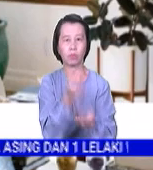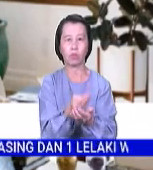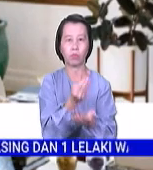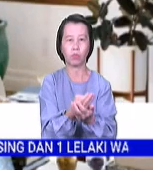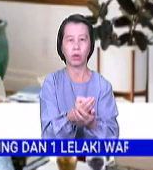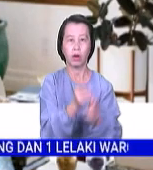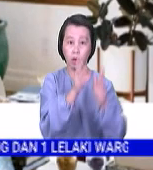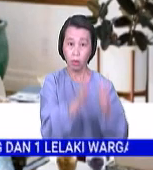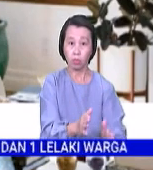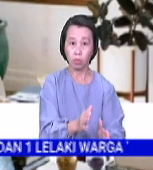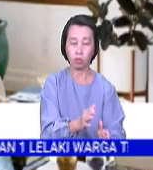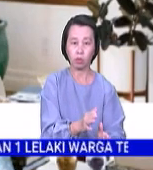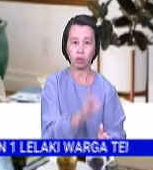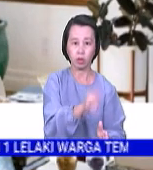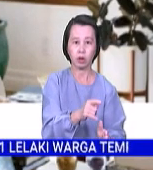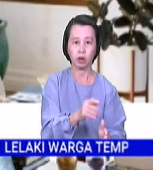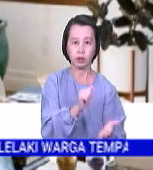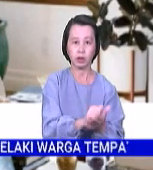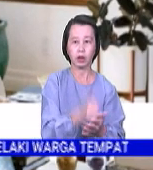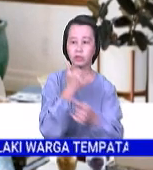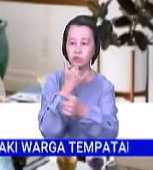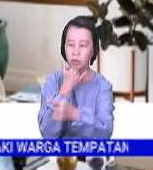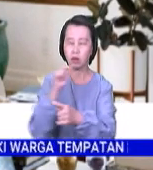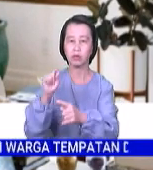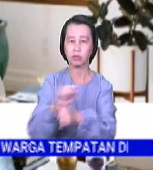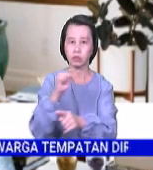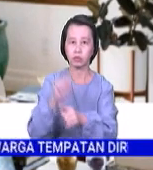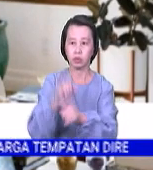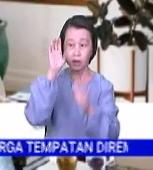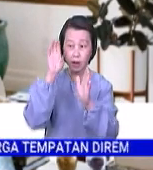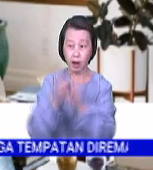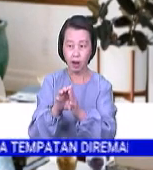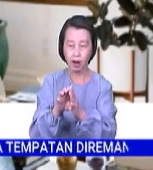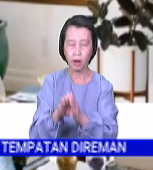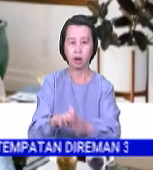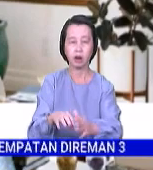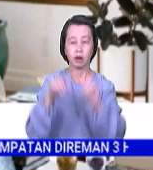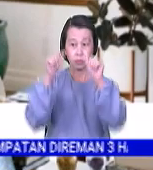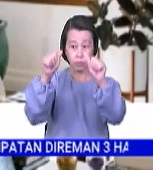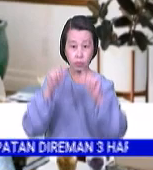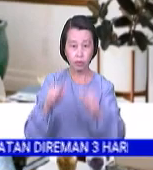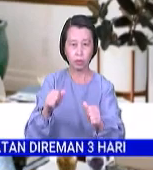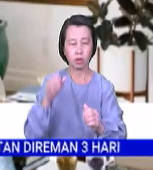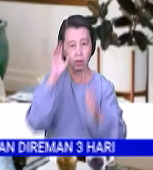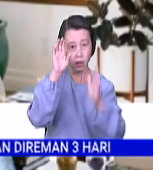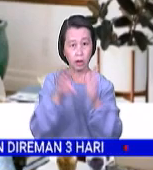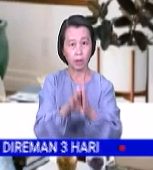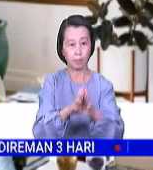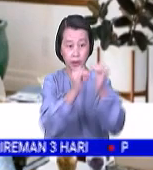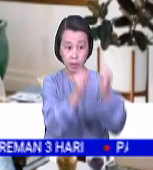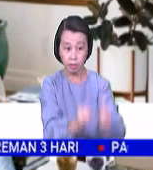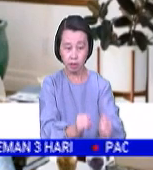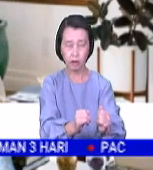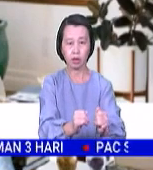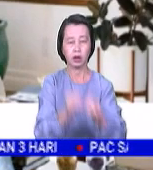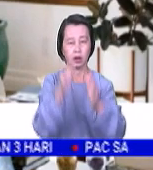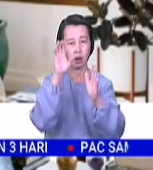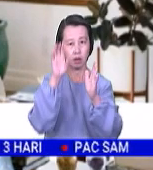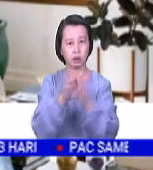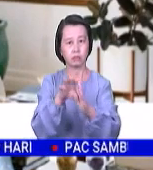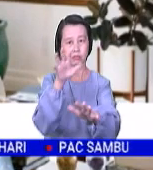wang daripada orang ramai dengan menyalahgunakan gambar poster, ya, sama ada gambar individu ataupun